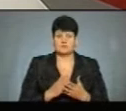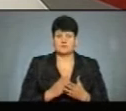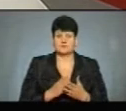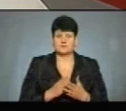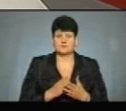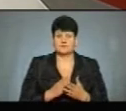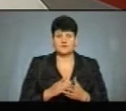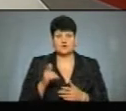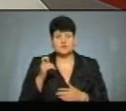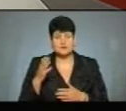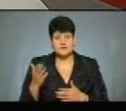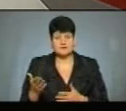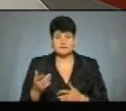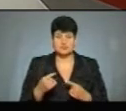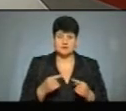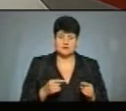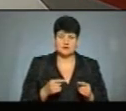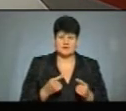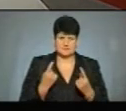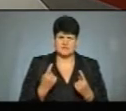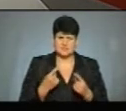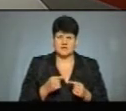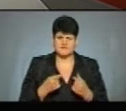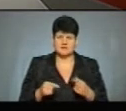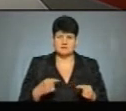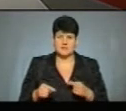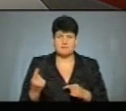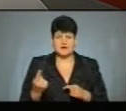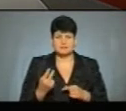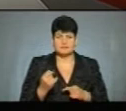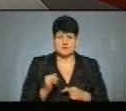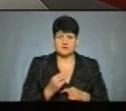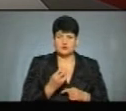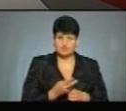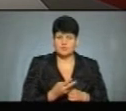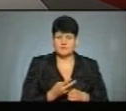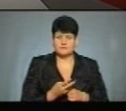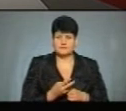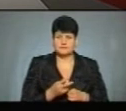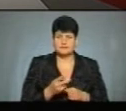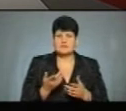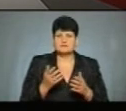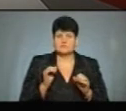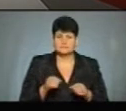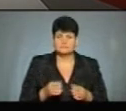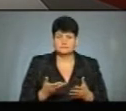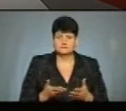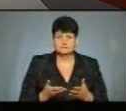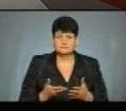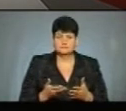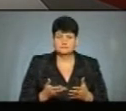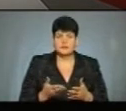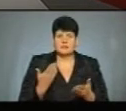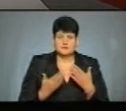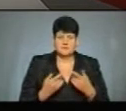скажімо, Чортківська, ну, і такі інші. Є, суттєві відмінності між першим і другим, такі, що десь можуть викликати. Якщо ми говоримо